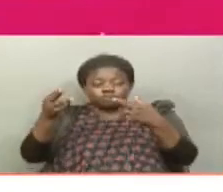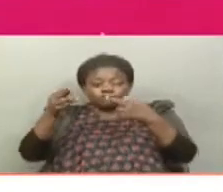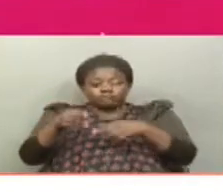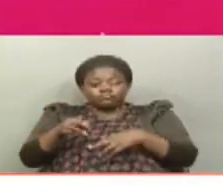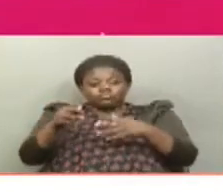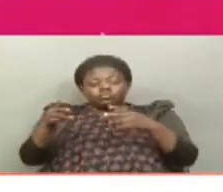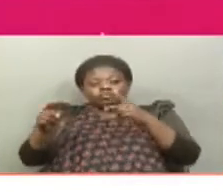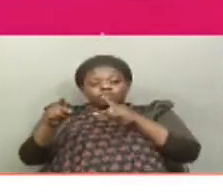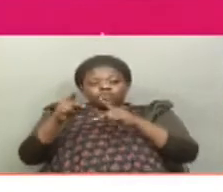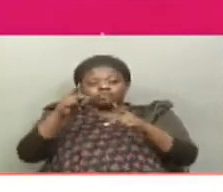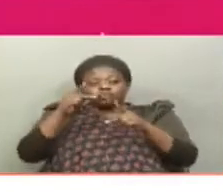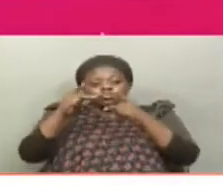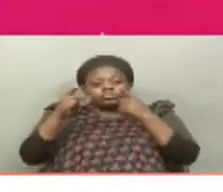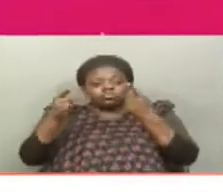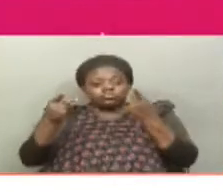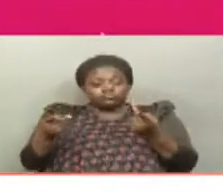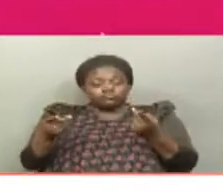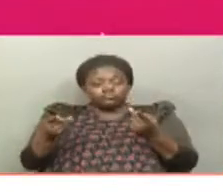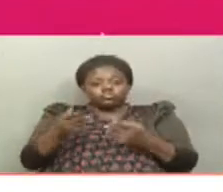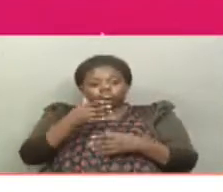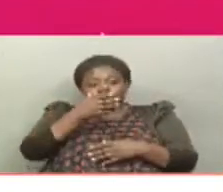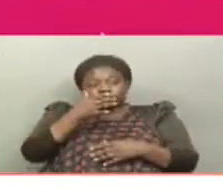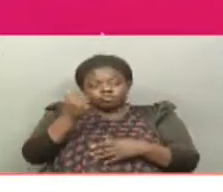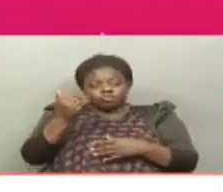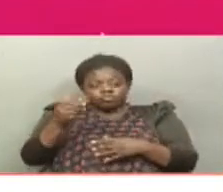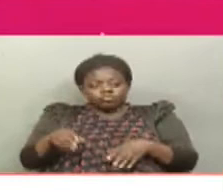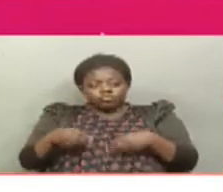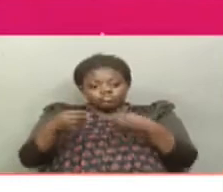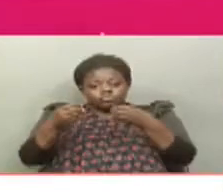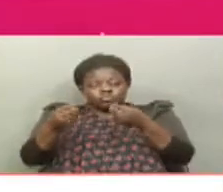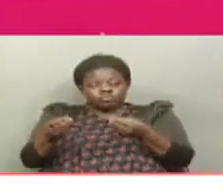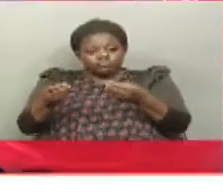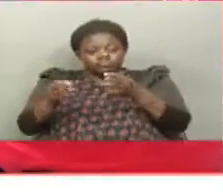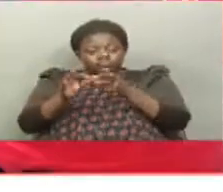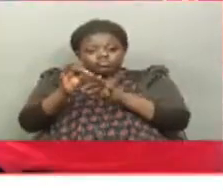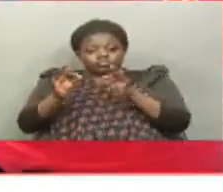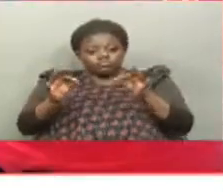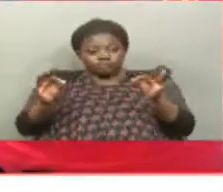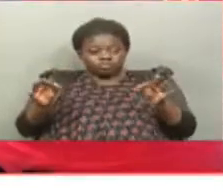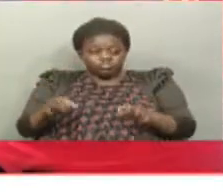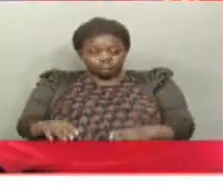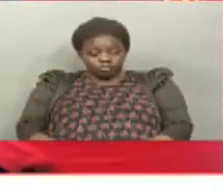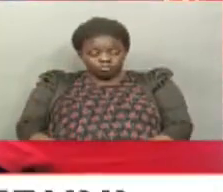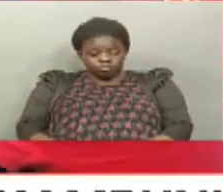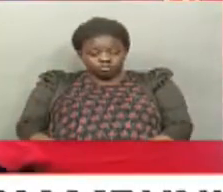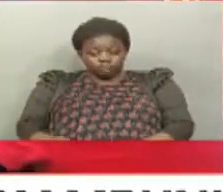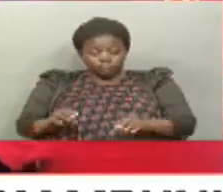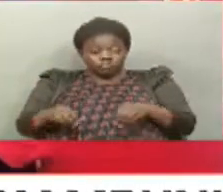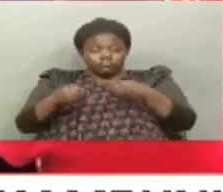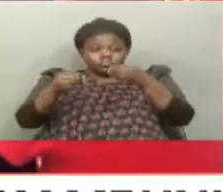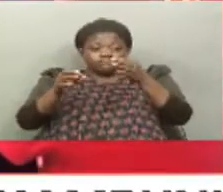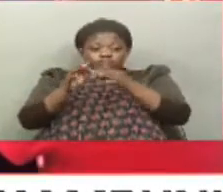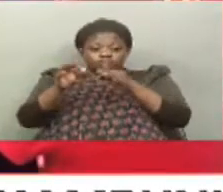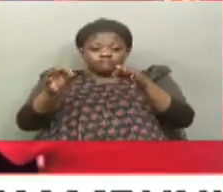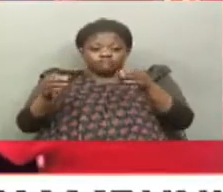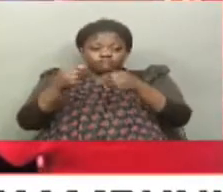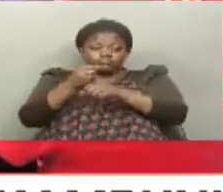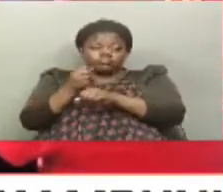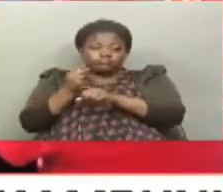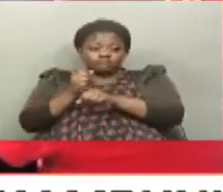ku Mystery Hotel Nsambya ng'abakize ku bannaabwe baweereddwa awaadi. Mukugaba wadi zina ohebitongo lebya